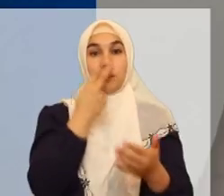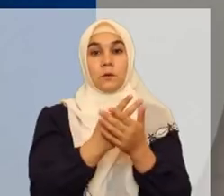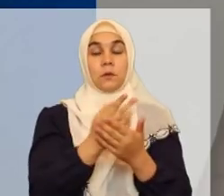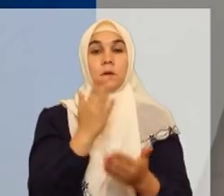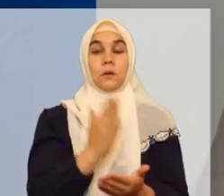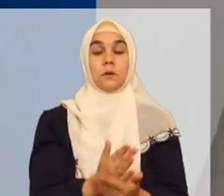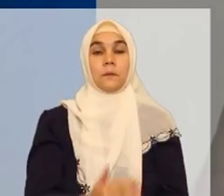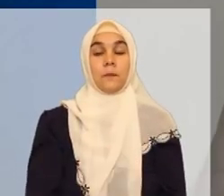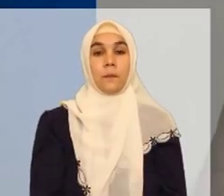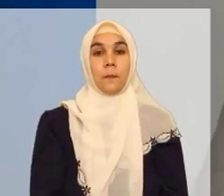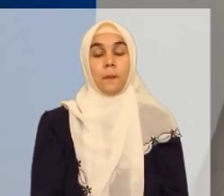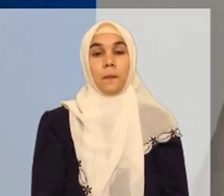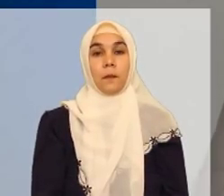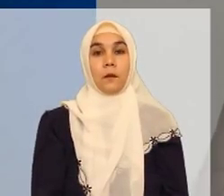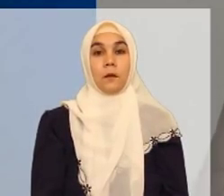ko'riladi.